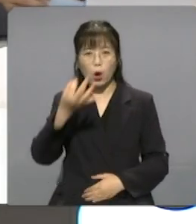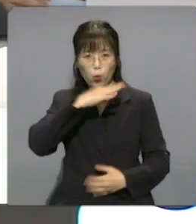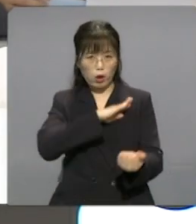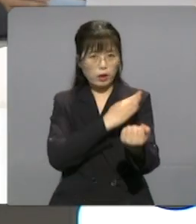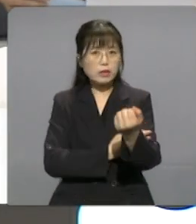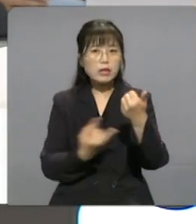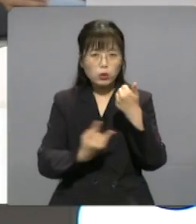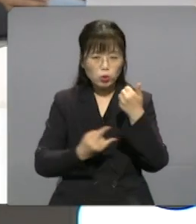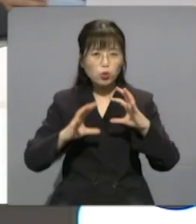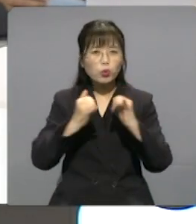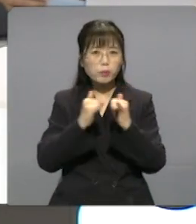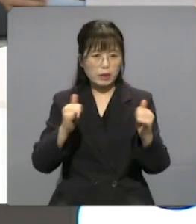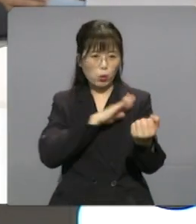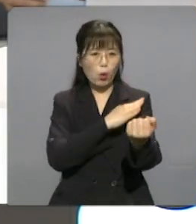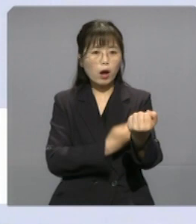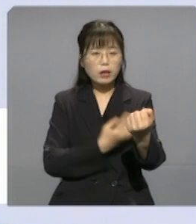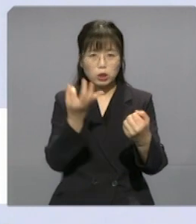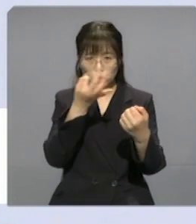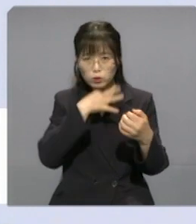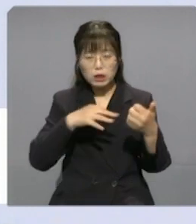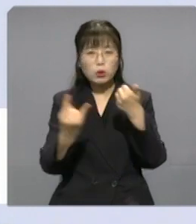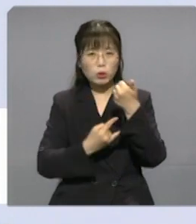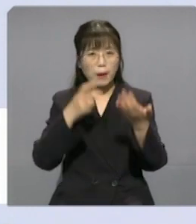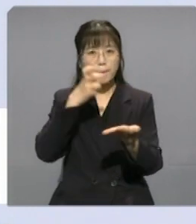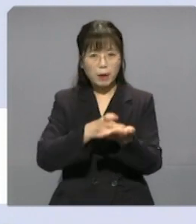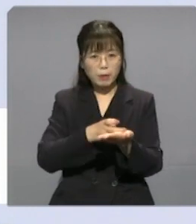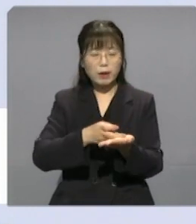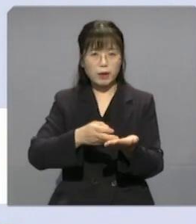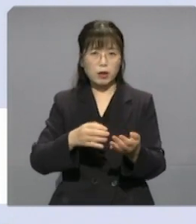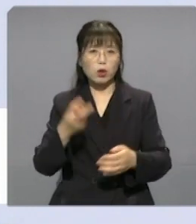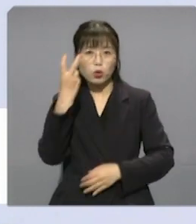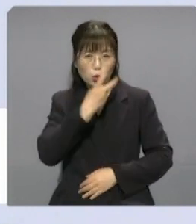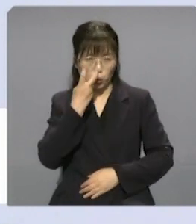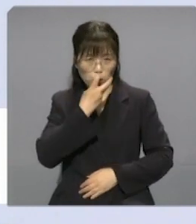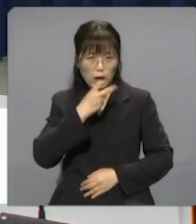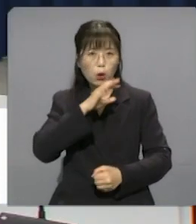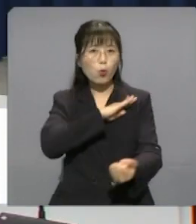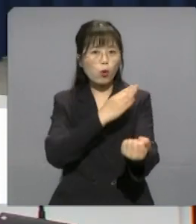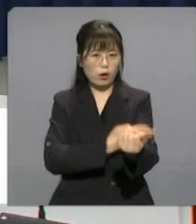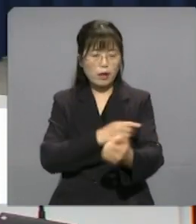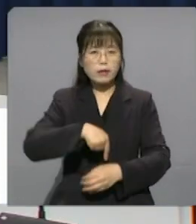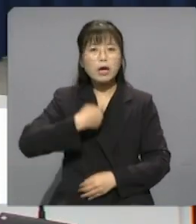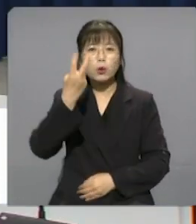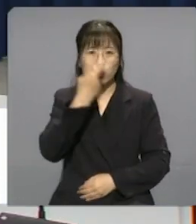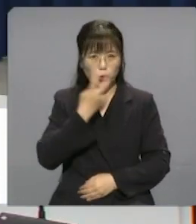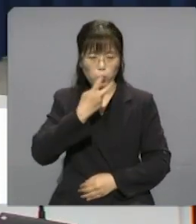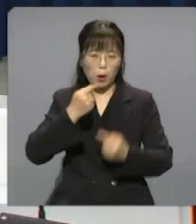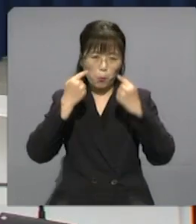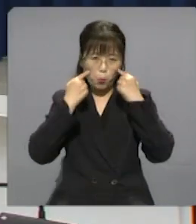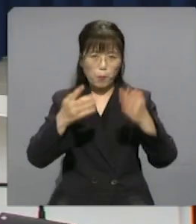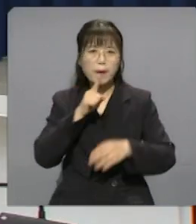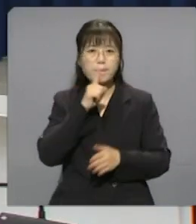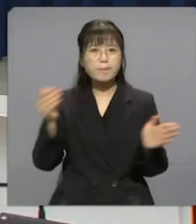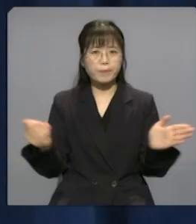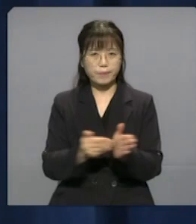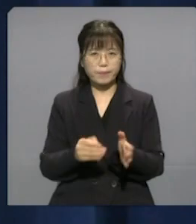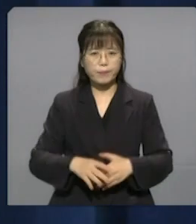권익위는 국민권익위법에 명시된 실태 조사권에 따른 단독 조사라는 점을 분명히 했습니다.